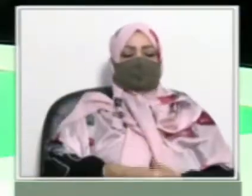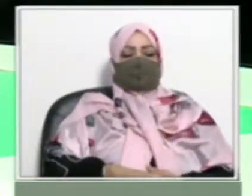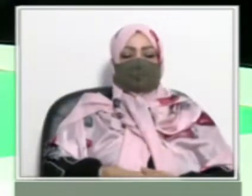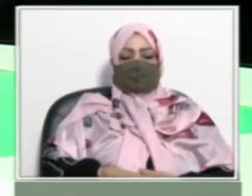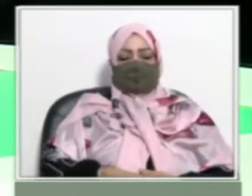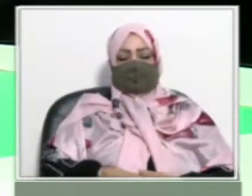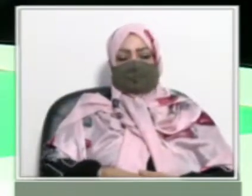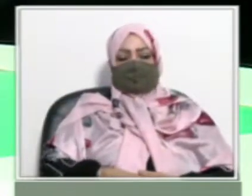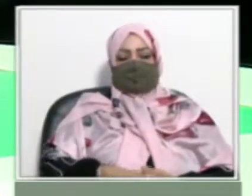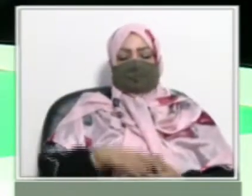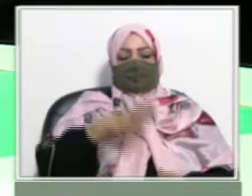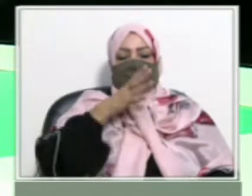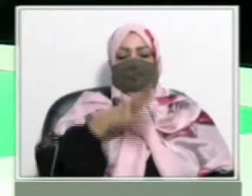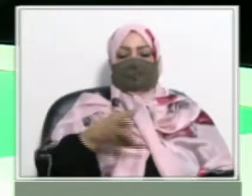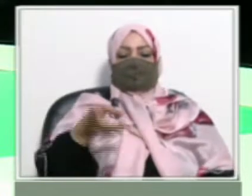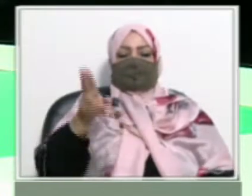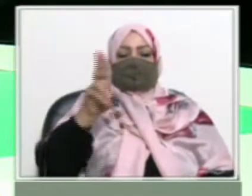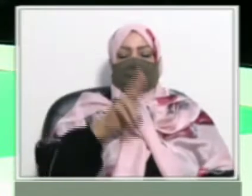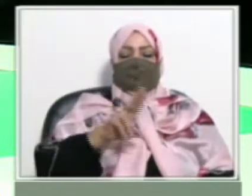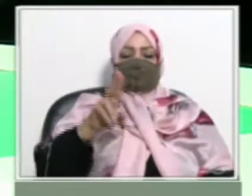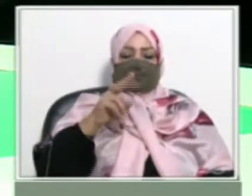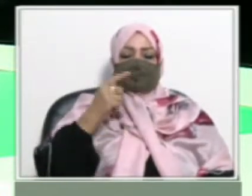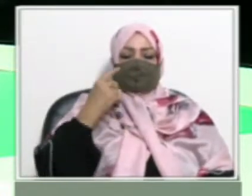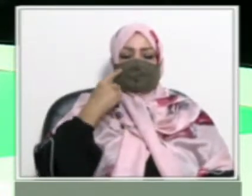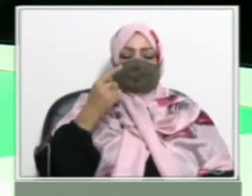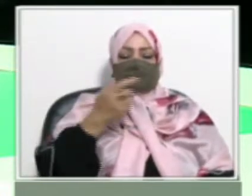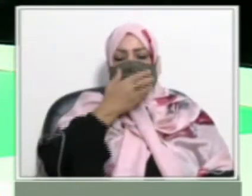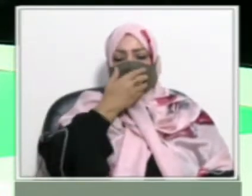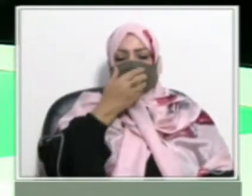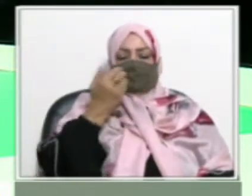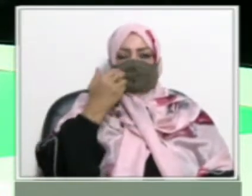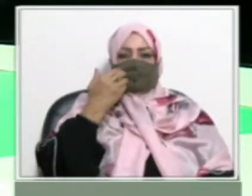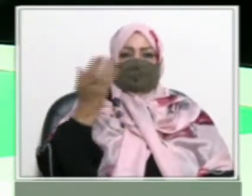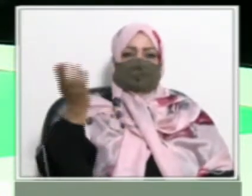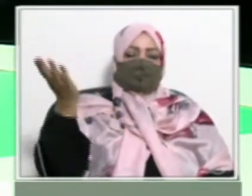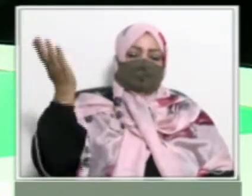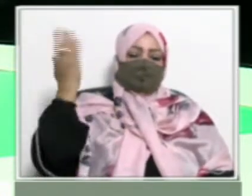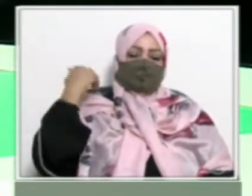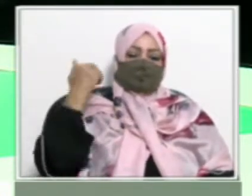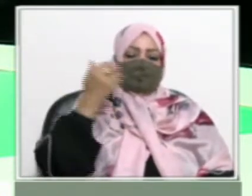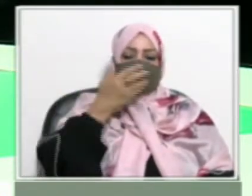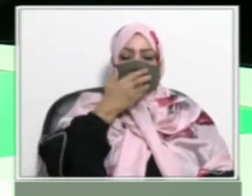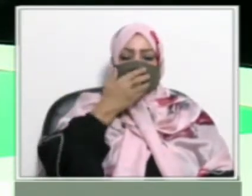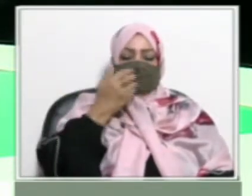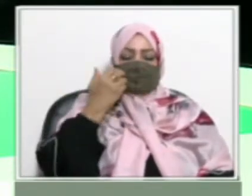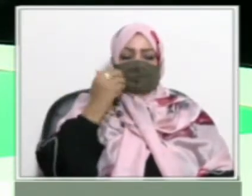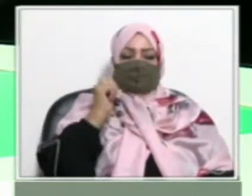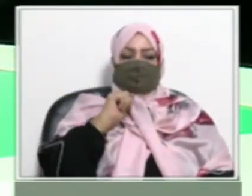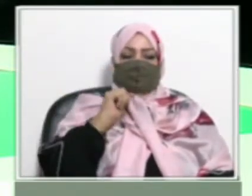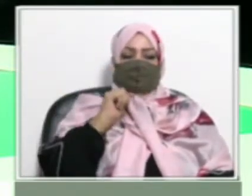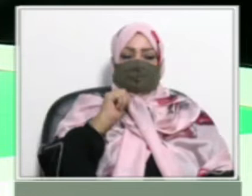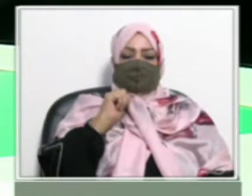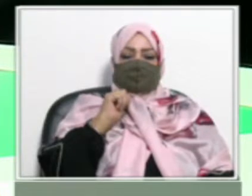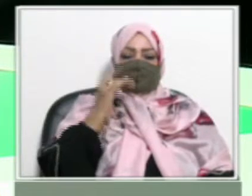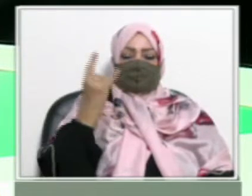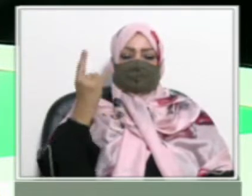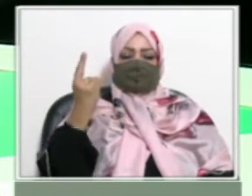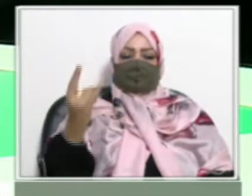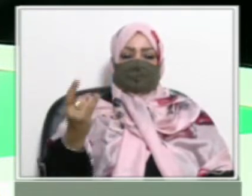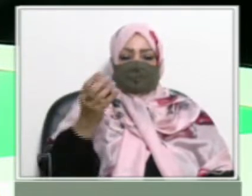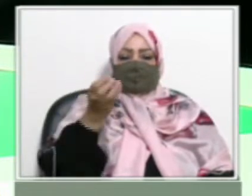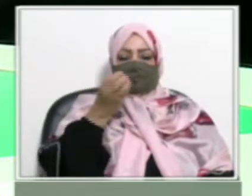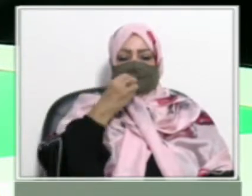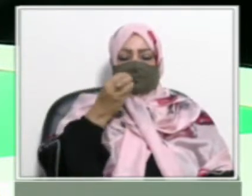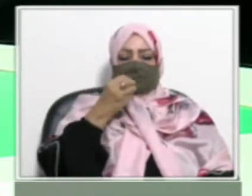وفطرت 10 فهمت؟ بالرد 10 أيام، 5 أيام رديت من قبل رمضان اللي فات هذا وتو قادر على الصوم ضيائي